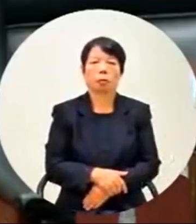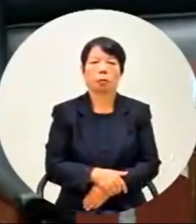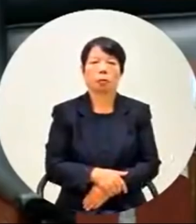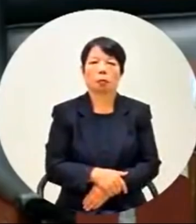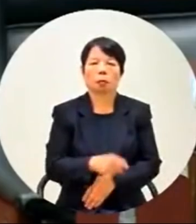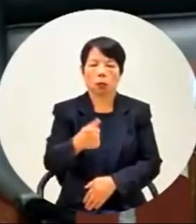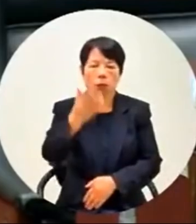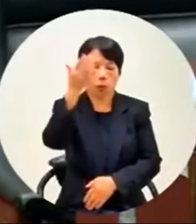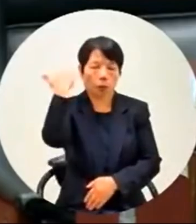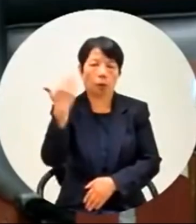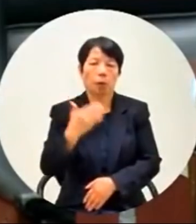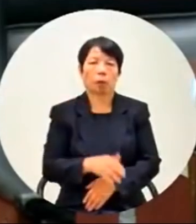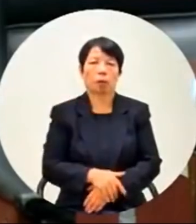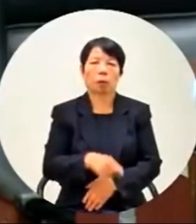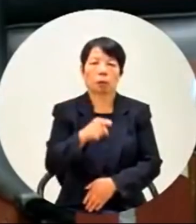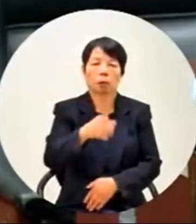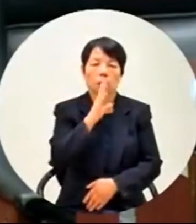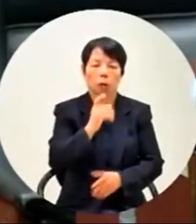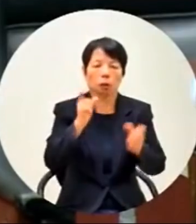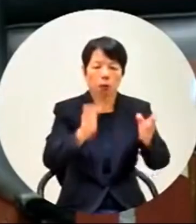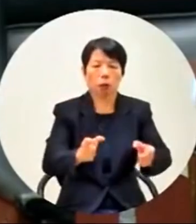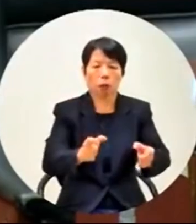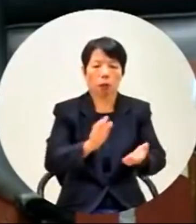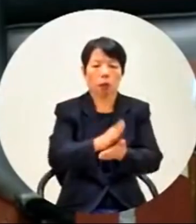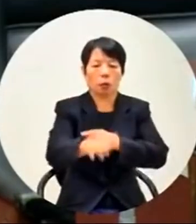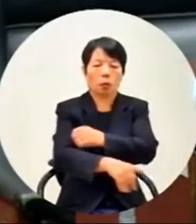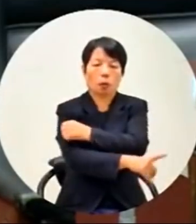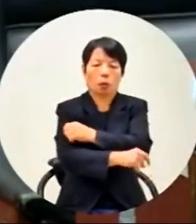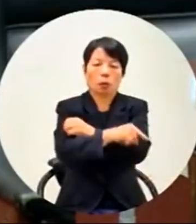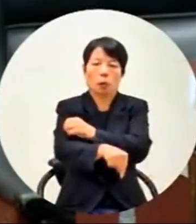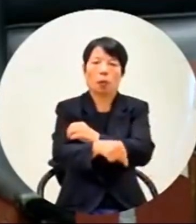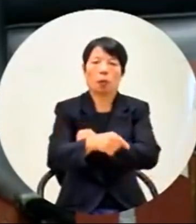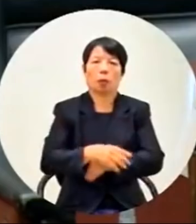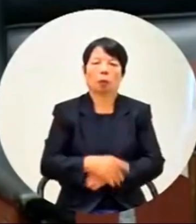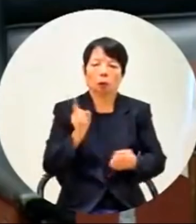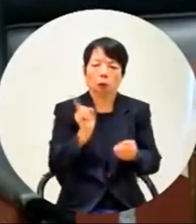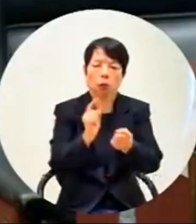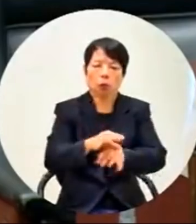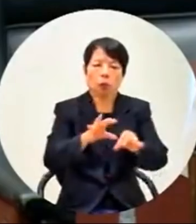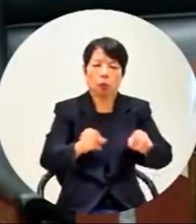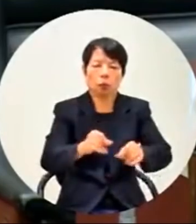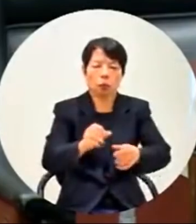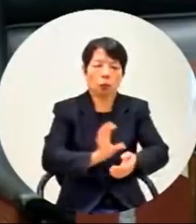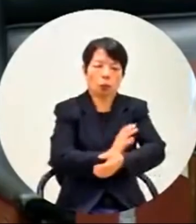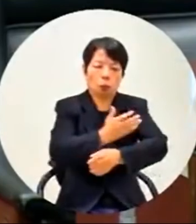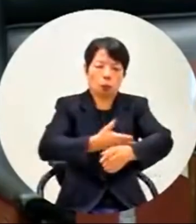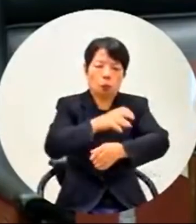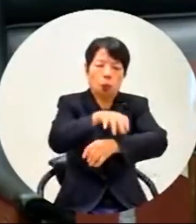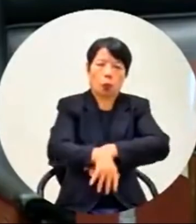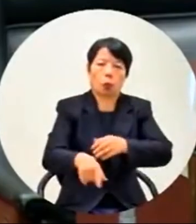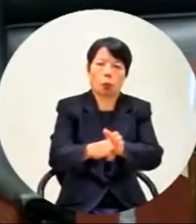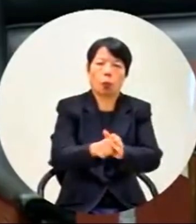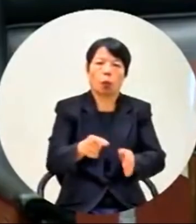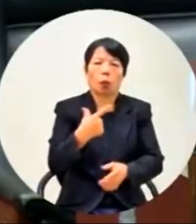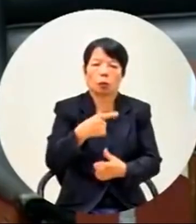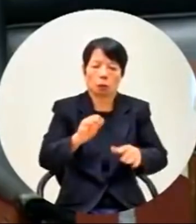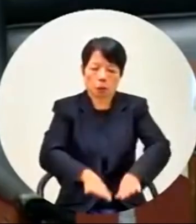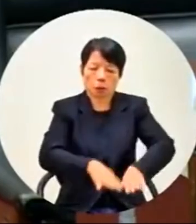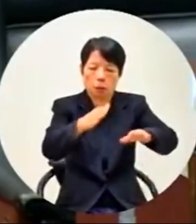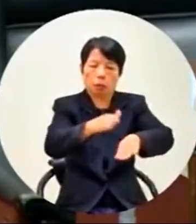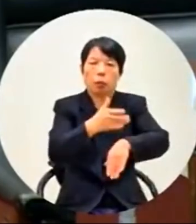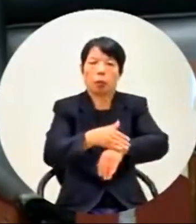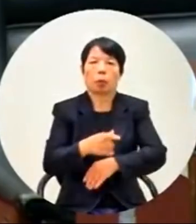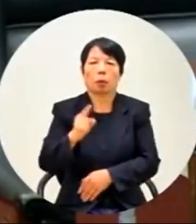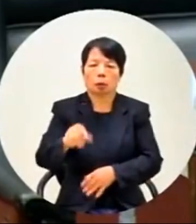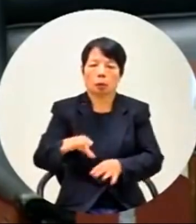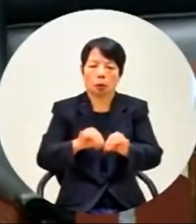以前我们这边算港后尾，以前那个土库排水的堤防还没有做起来的时候，我们这边是不会淹水的，结